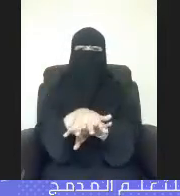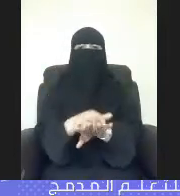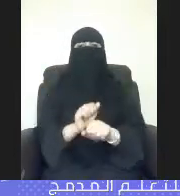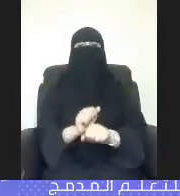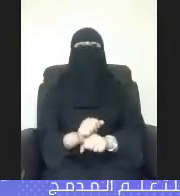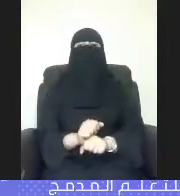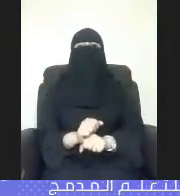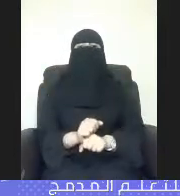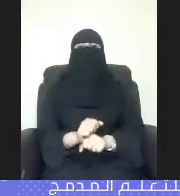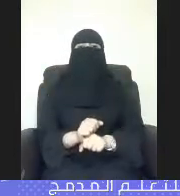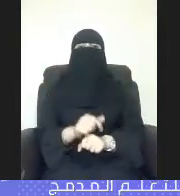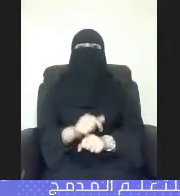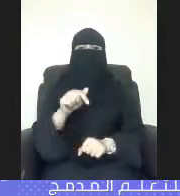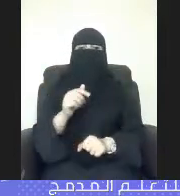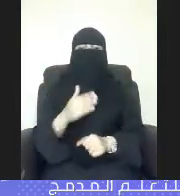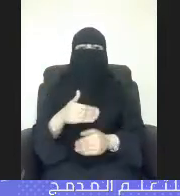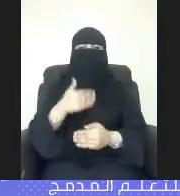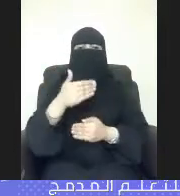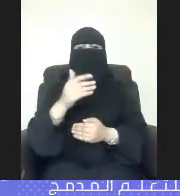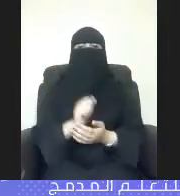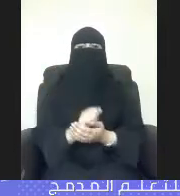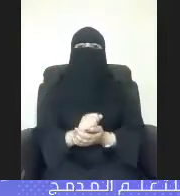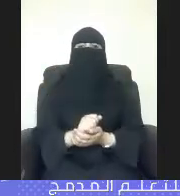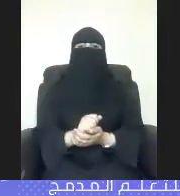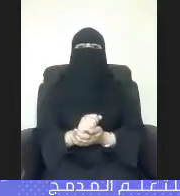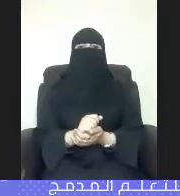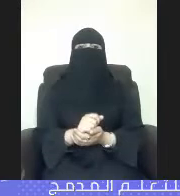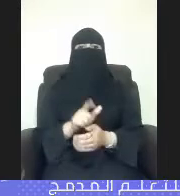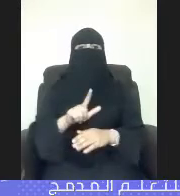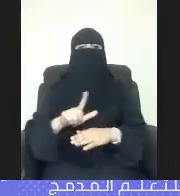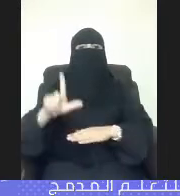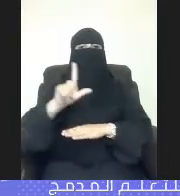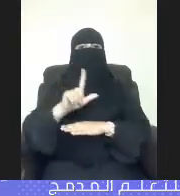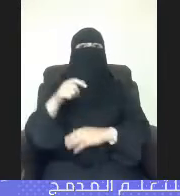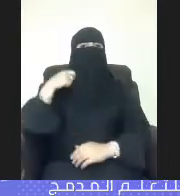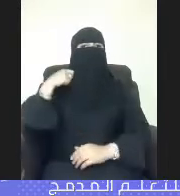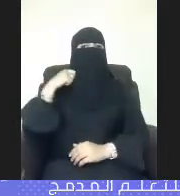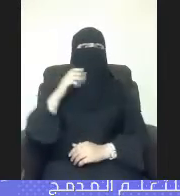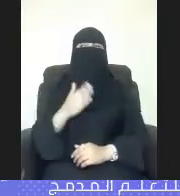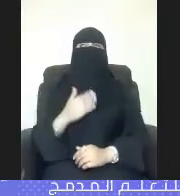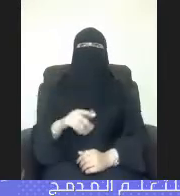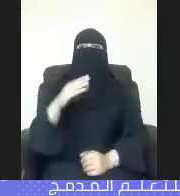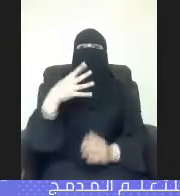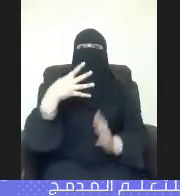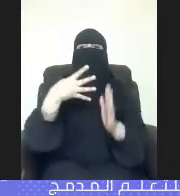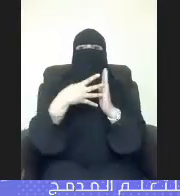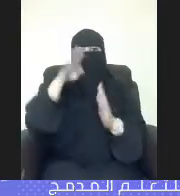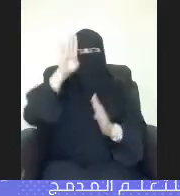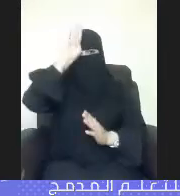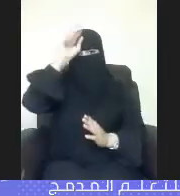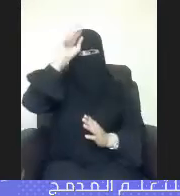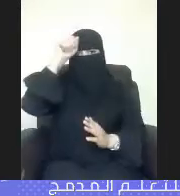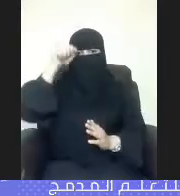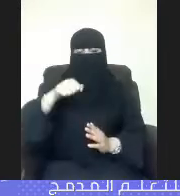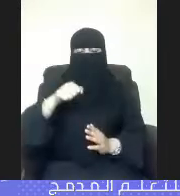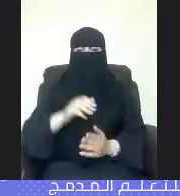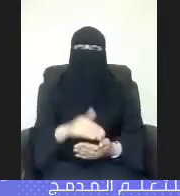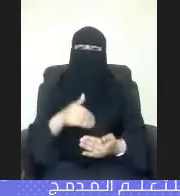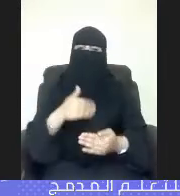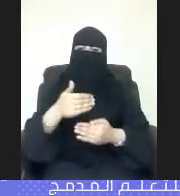يحظى برعاية كريمة من معالي رئيس جامعة الملك خالد وبتوجيه